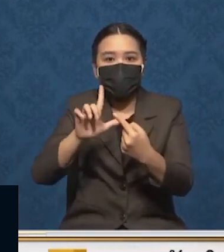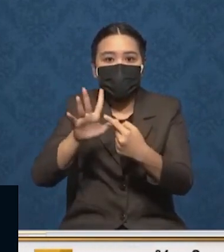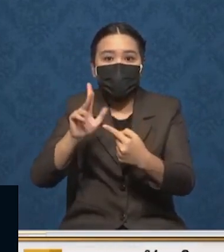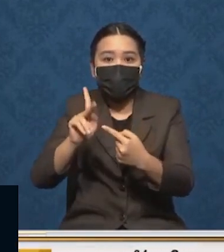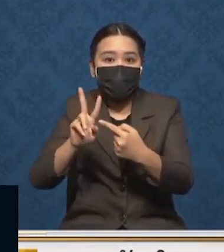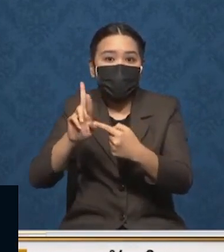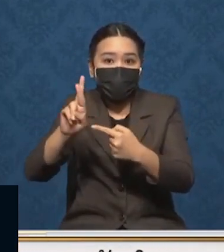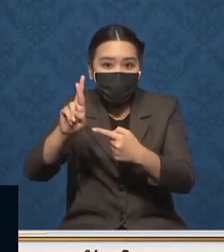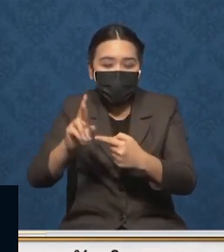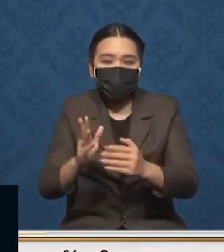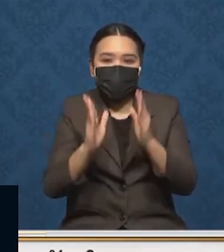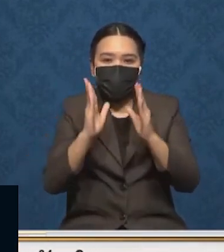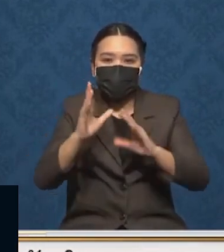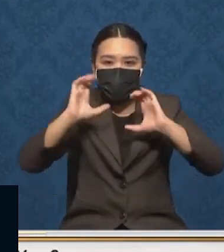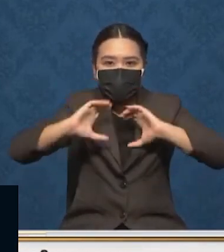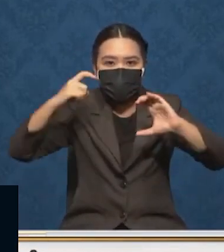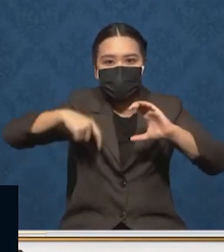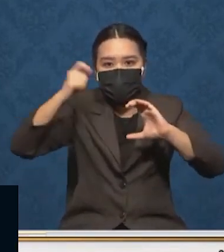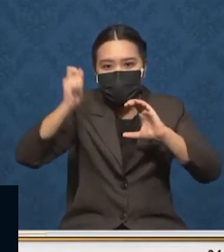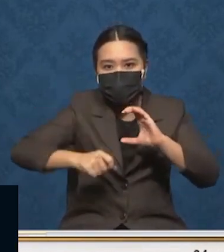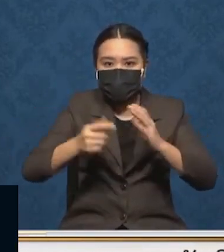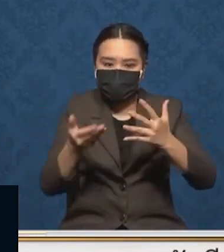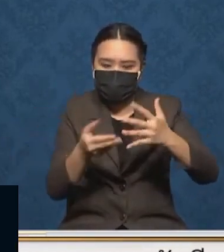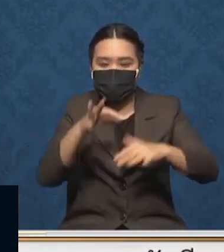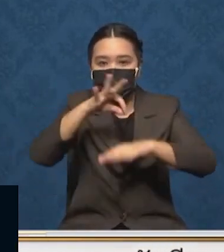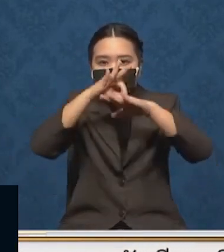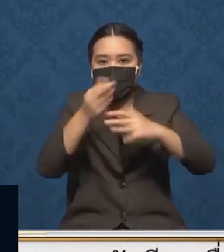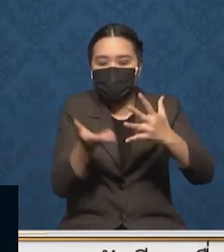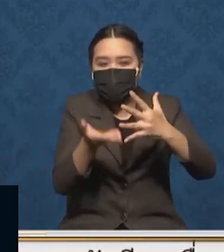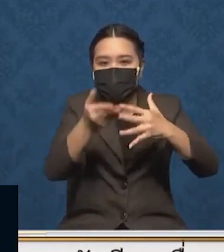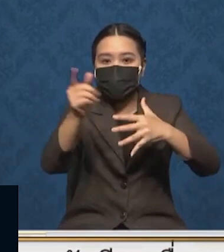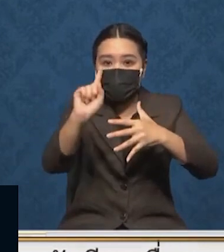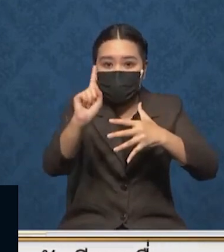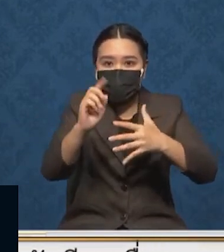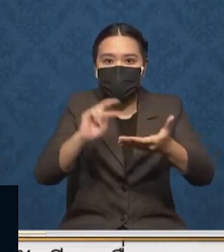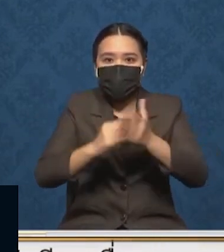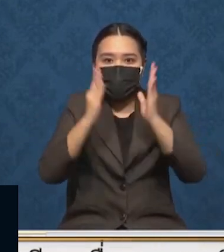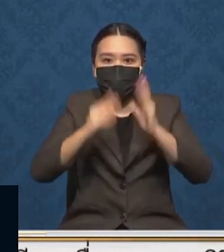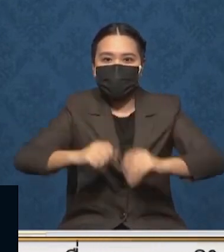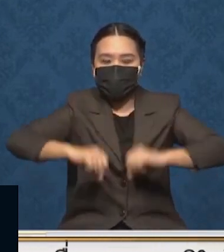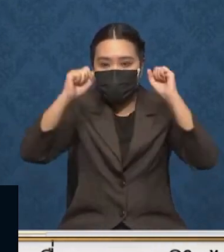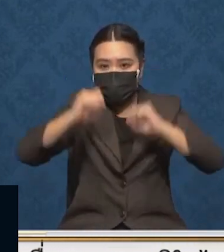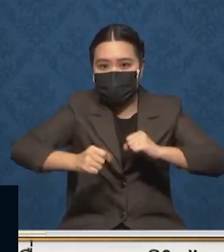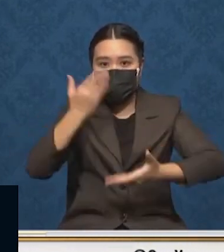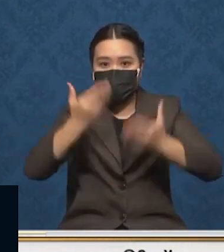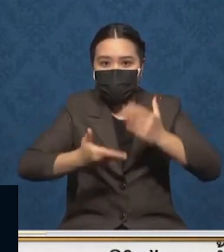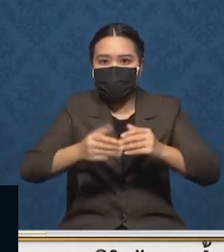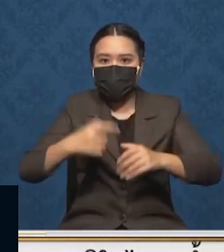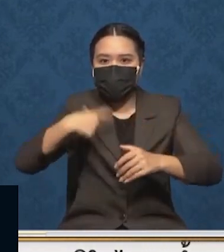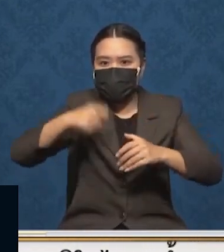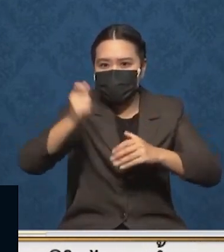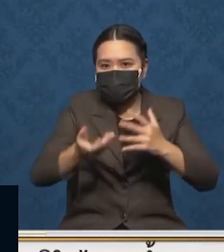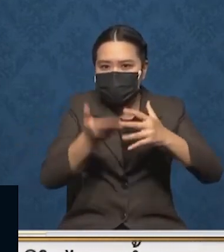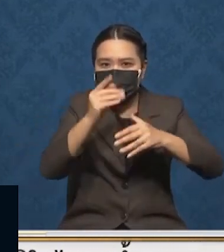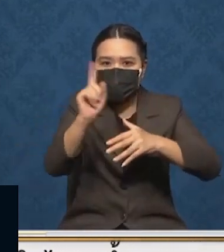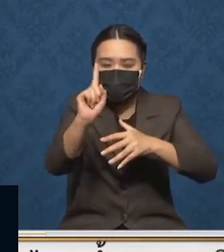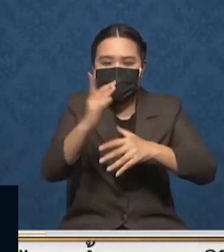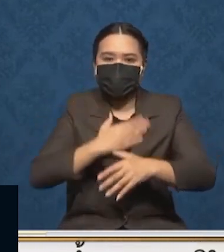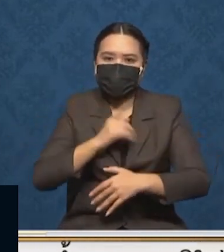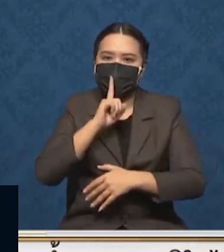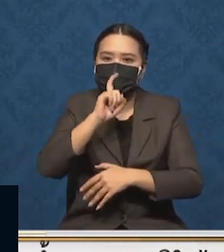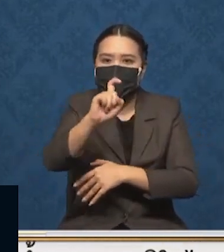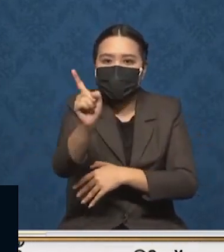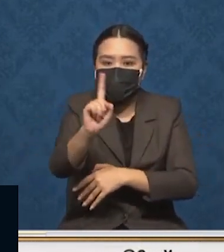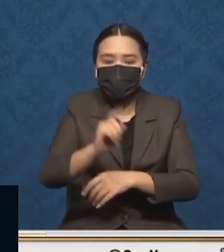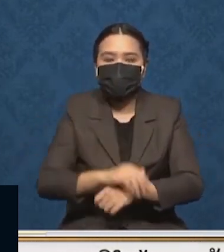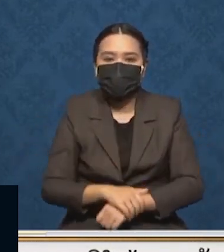ครับเป็นระดับที่เรียกว่าผู้พิพากษาศาลฎีกาหรือหัวหน้าศาลทุกคนก็ได้ถามง่ายๆครับท่านถามไหม